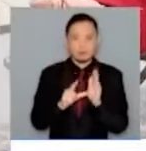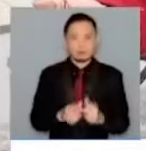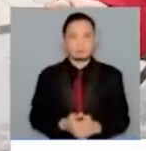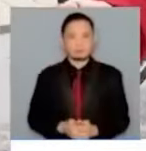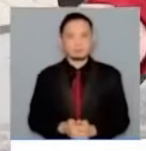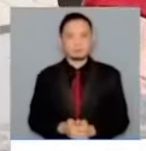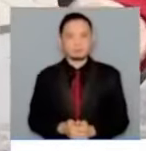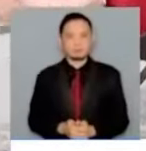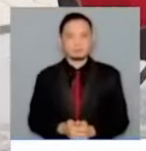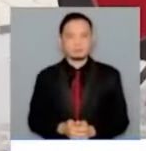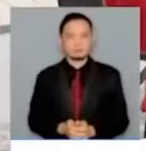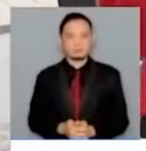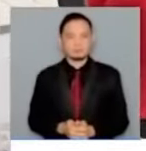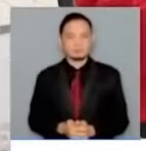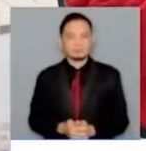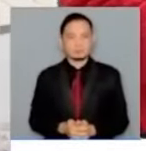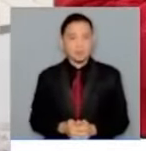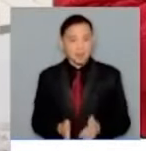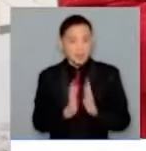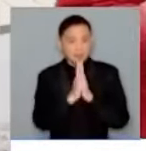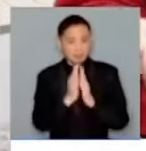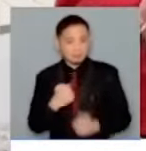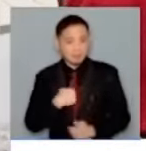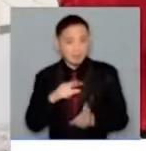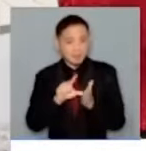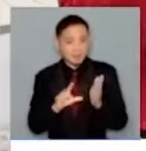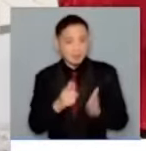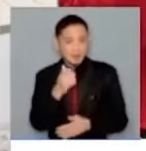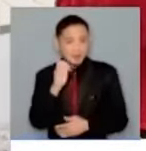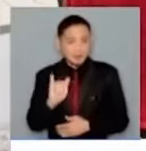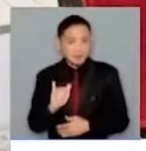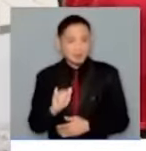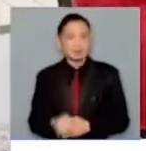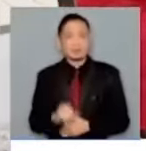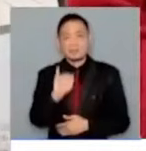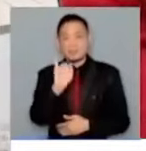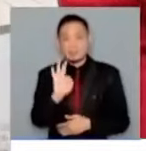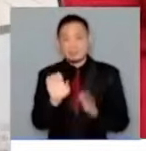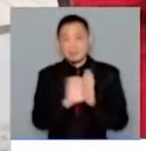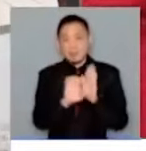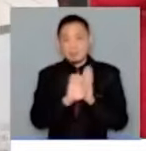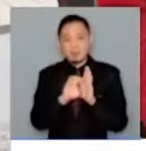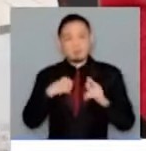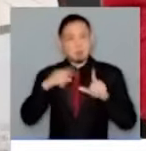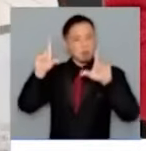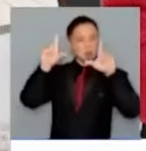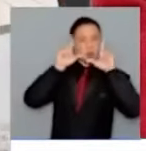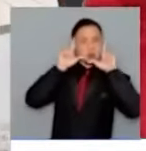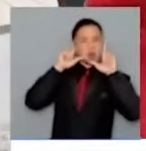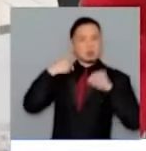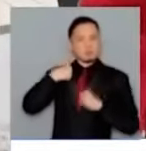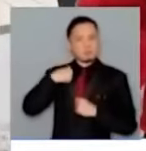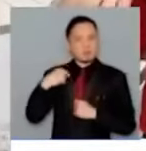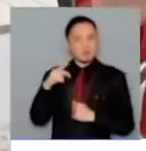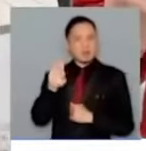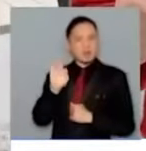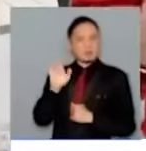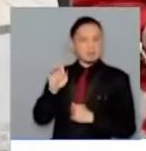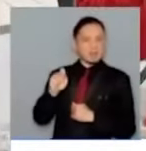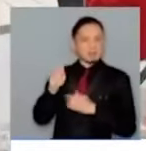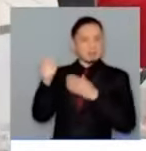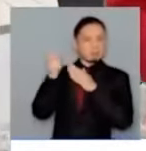Hashtag Ask Attorney Gabby, paano naman kung napagbintangan lang akong kabit? Nakasama lang sa picture tapos ipinakalat, nakabit daw